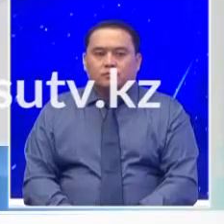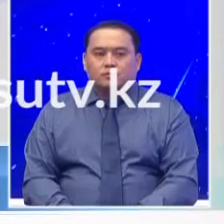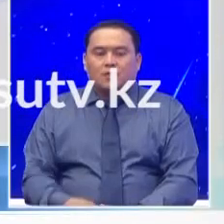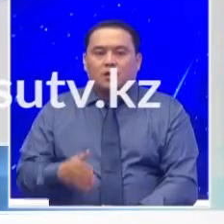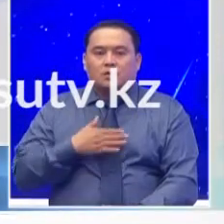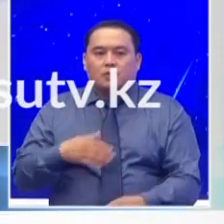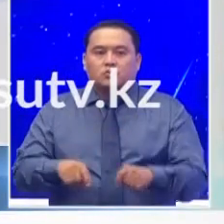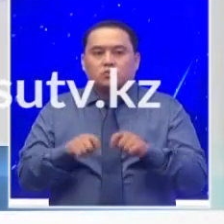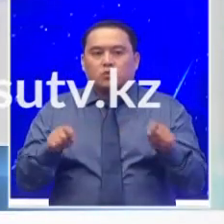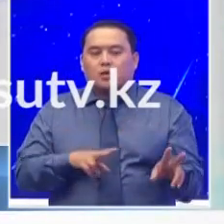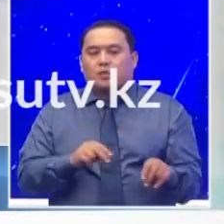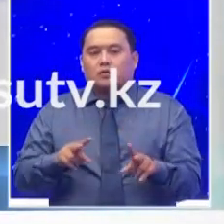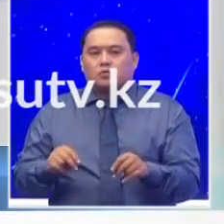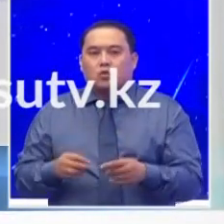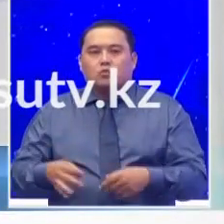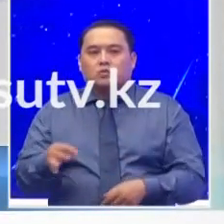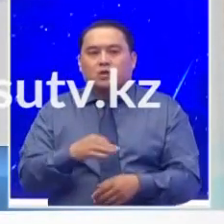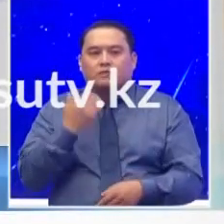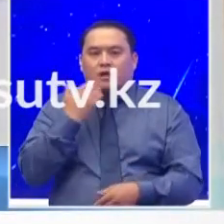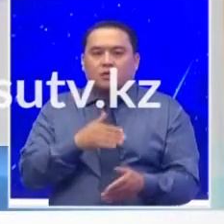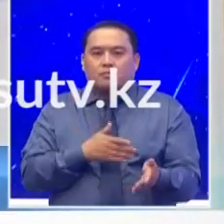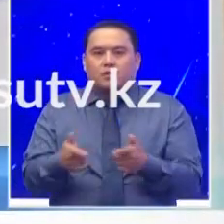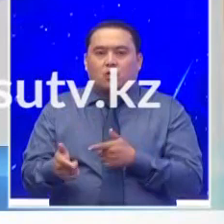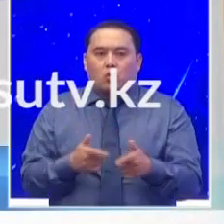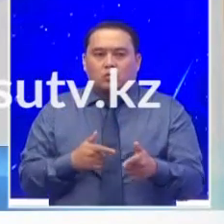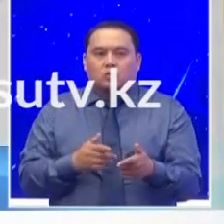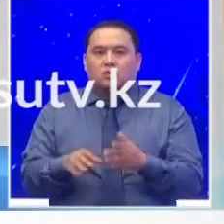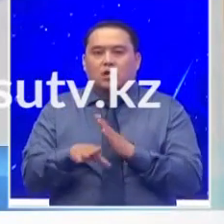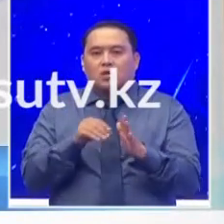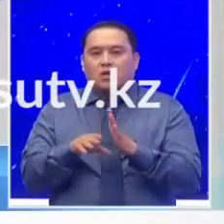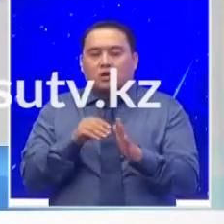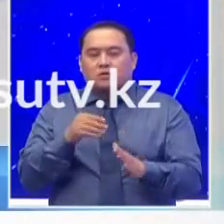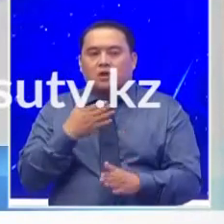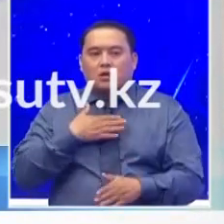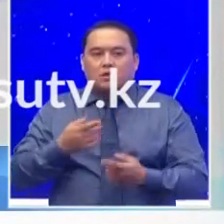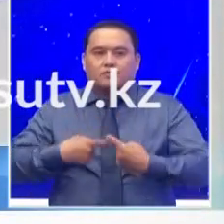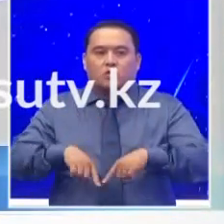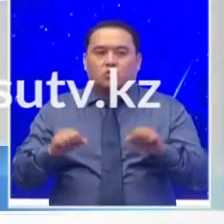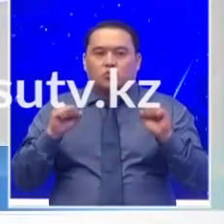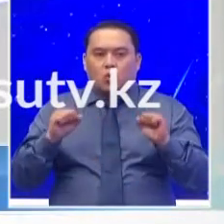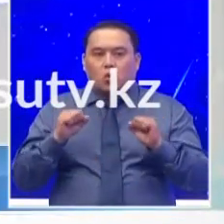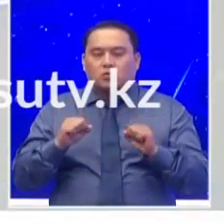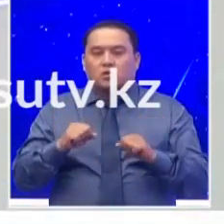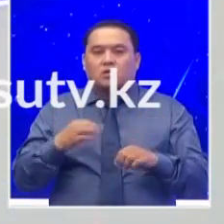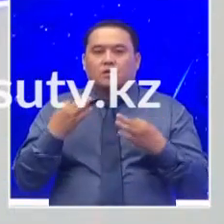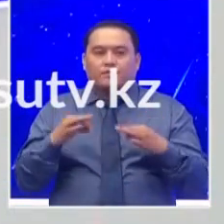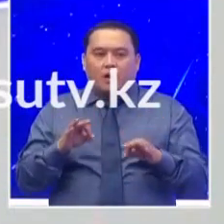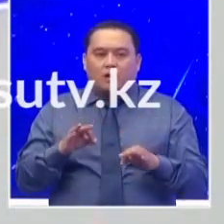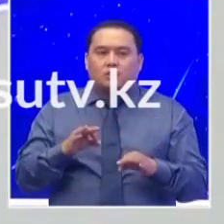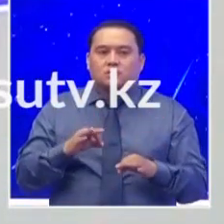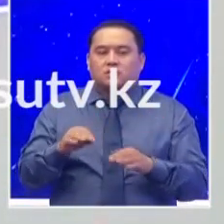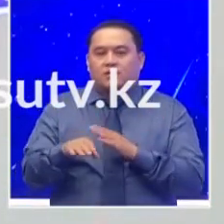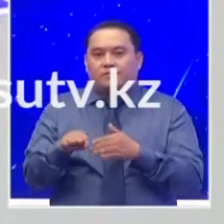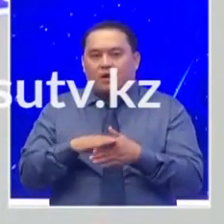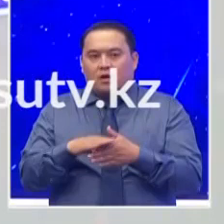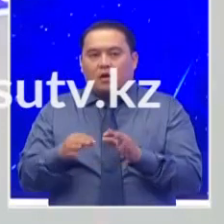Нами созданы благоприятные условия для качественной подготовки национальных сборных команд и отдельных спортсменов к участию в лицензионных чемпионатах и